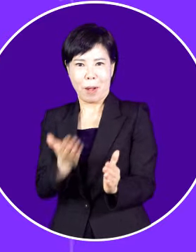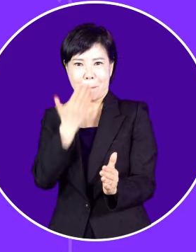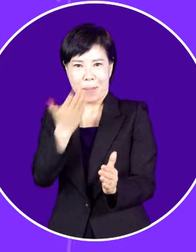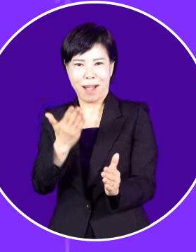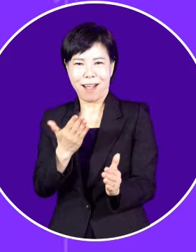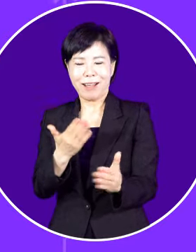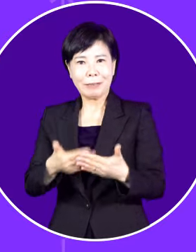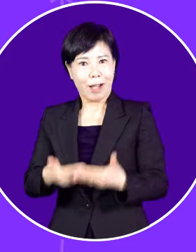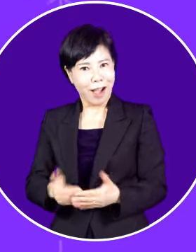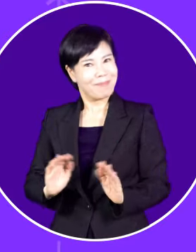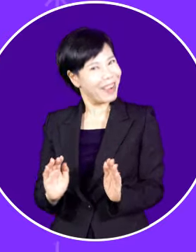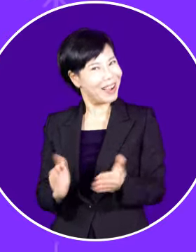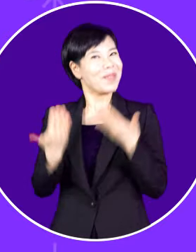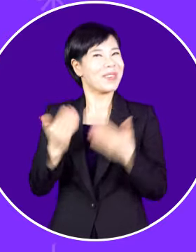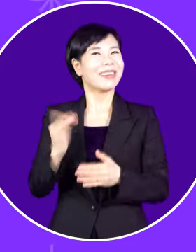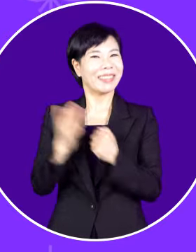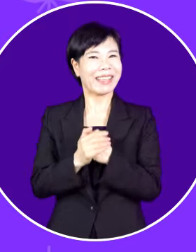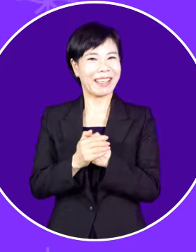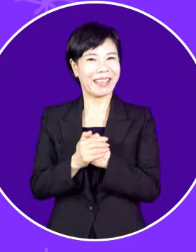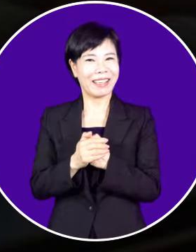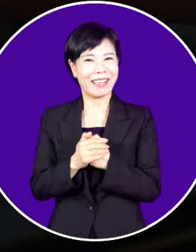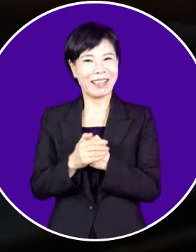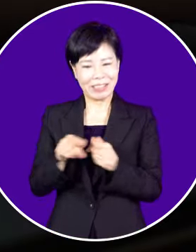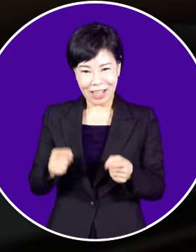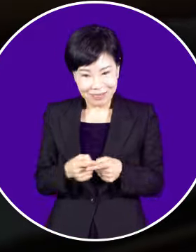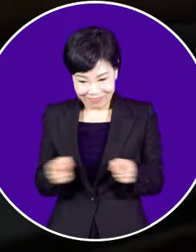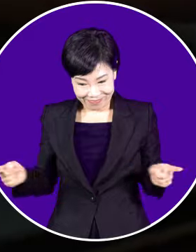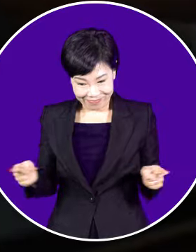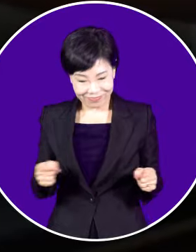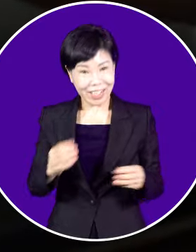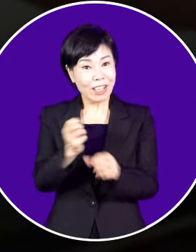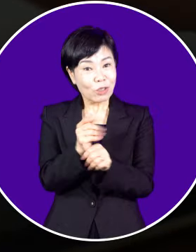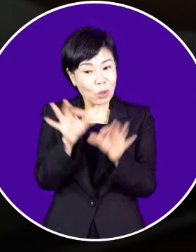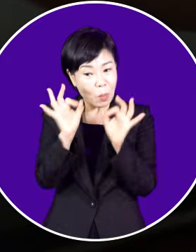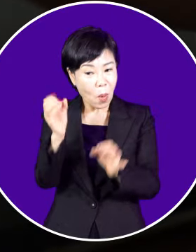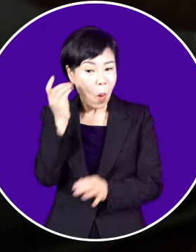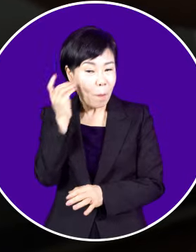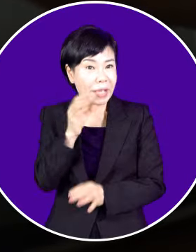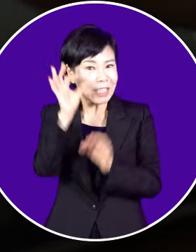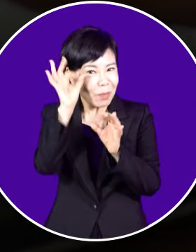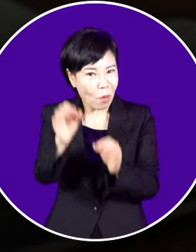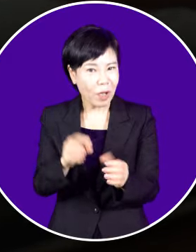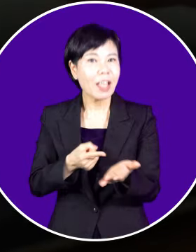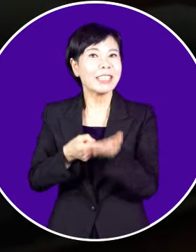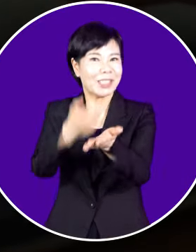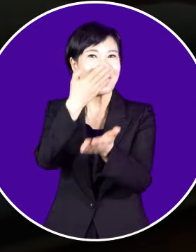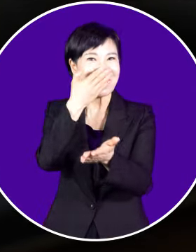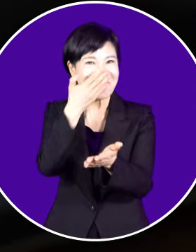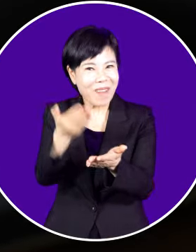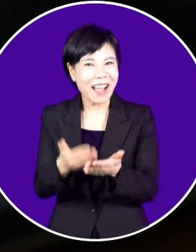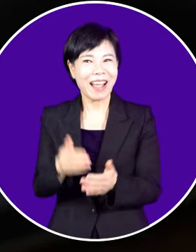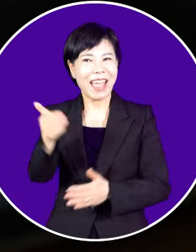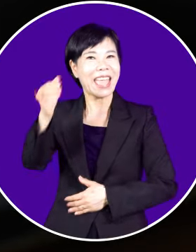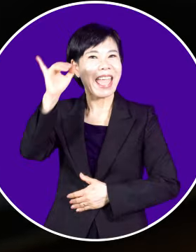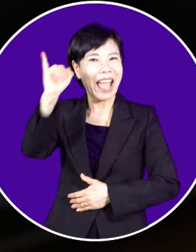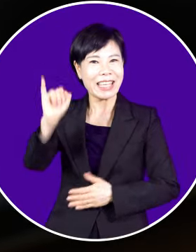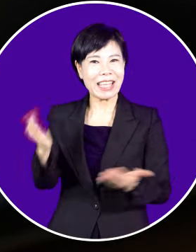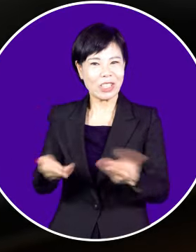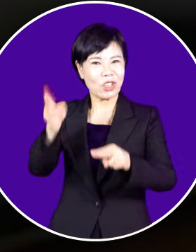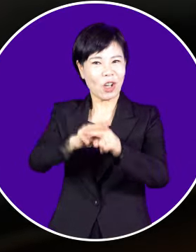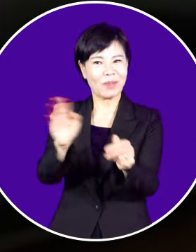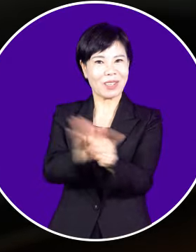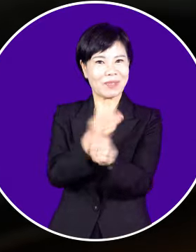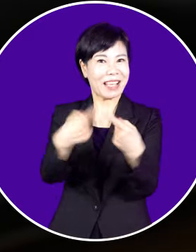있다고 하니 무거웠던 마음이 조금은 놓이죠. 누구나 아래 주소에서 회원가입을 통해 신청할 수 있으니 이번 시즌은